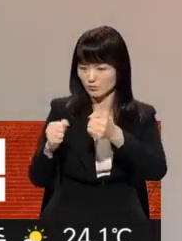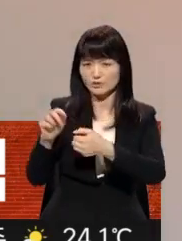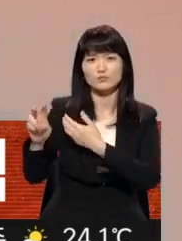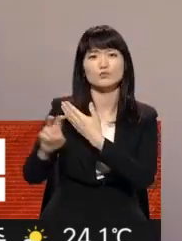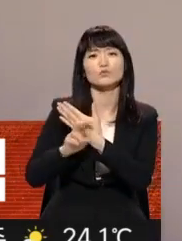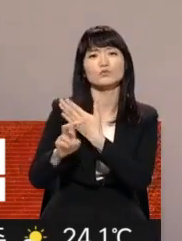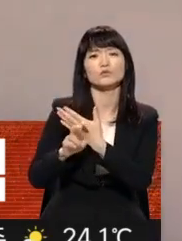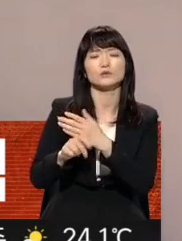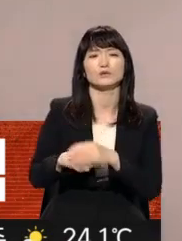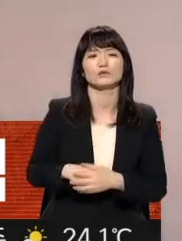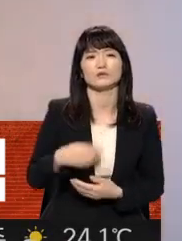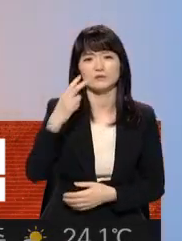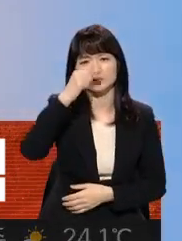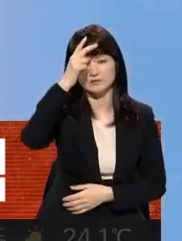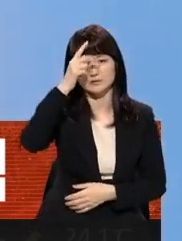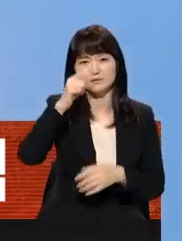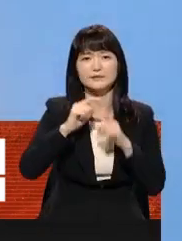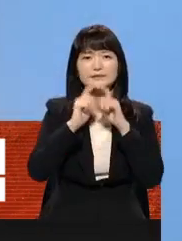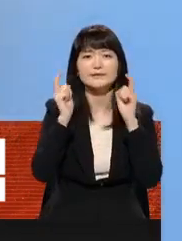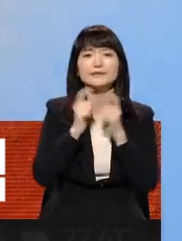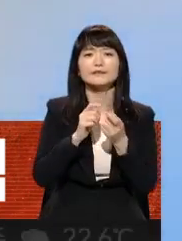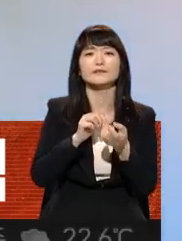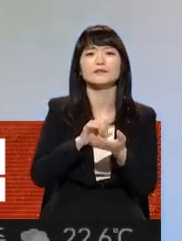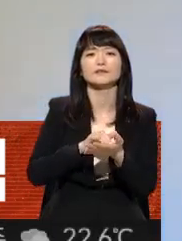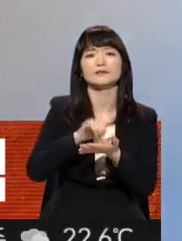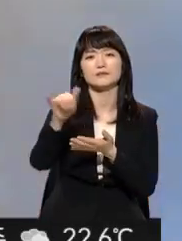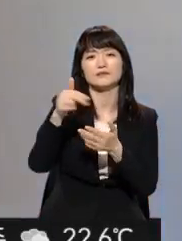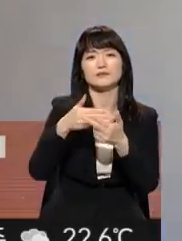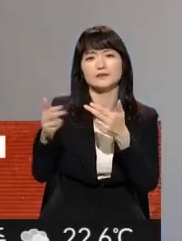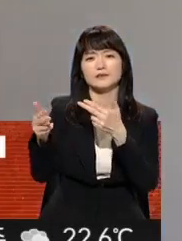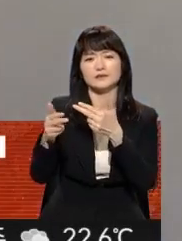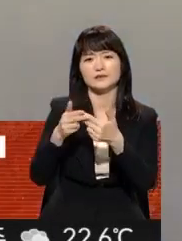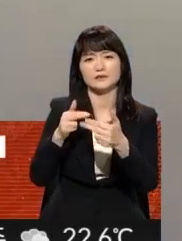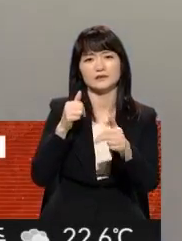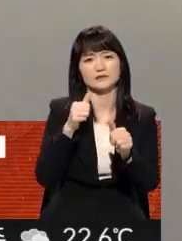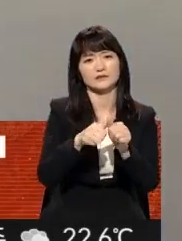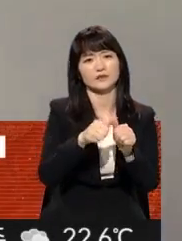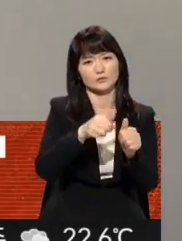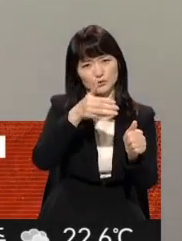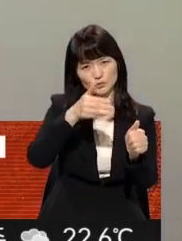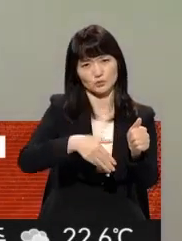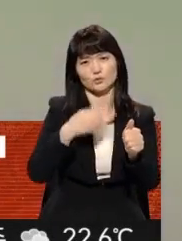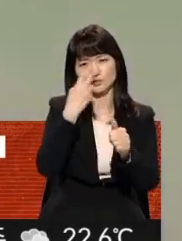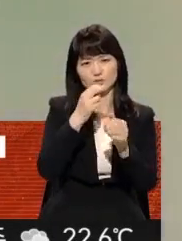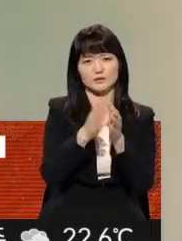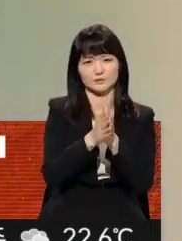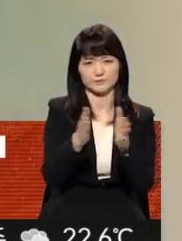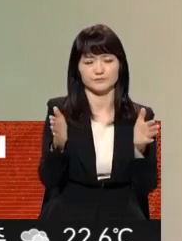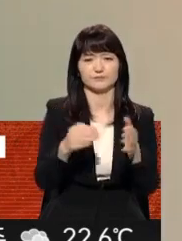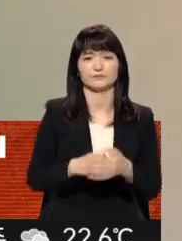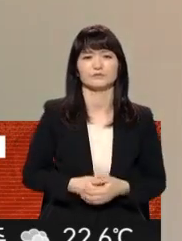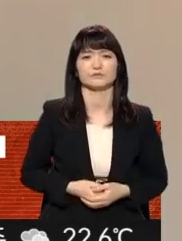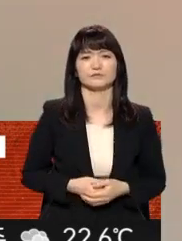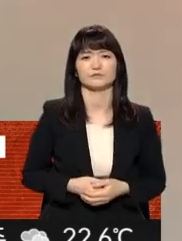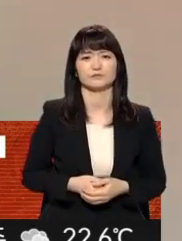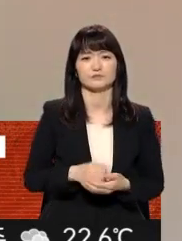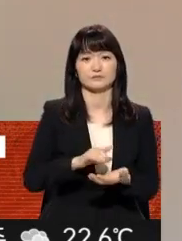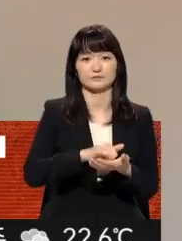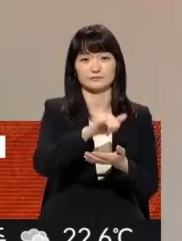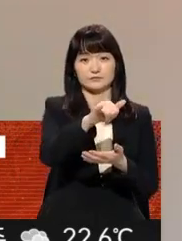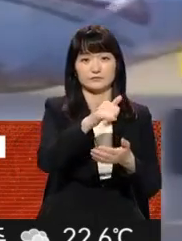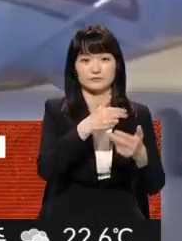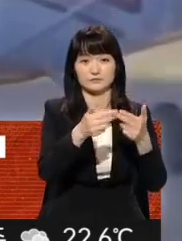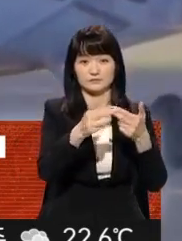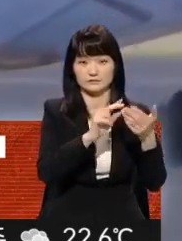때문에 현지 검찰이 민간항공협회에 자문을 요청해서 조사에 착수했다고 하고요. 현지